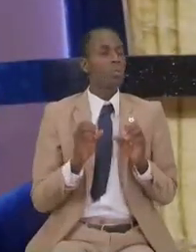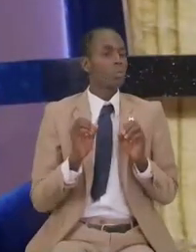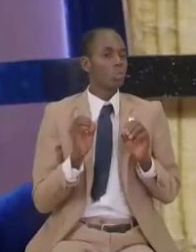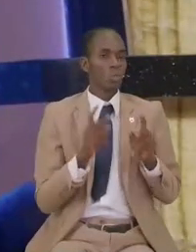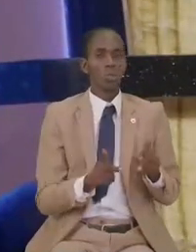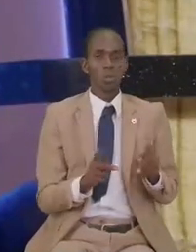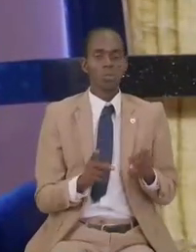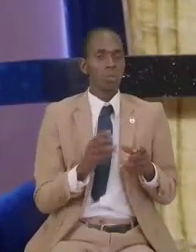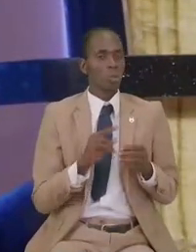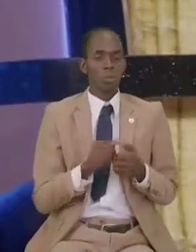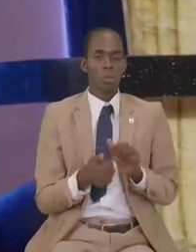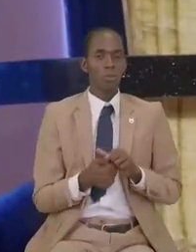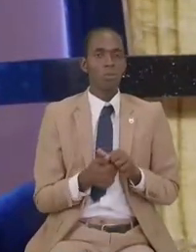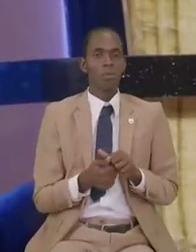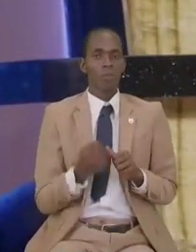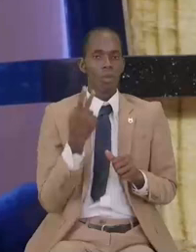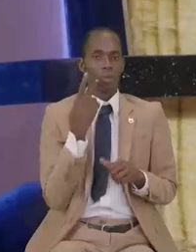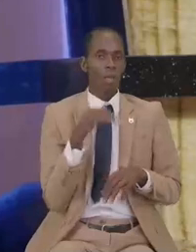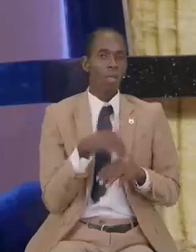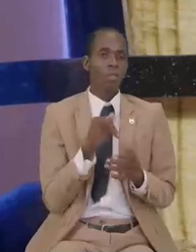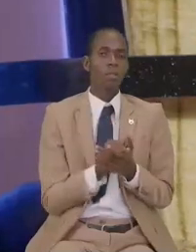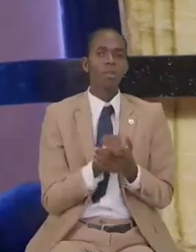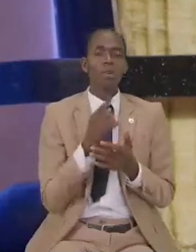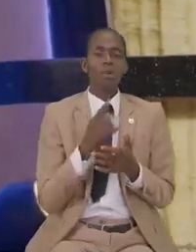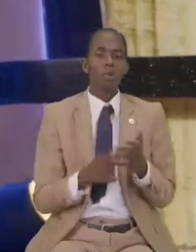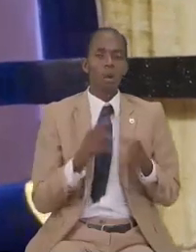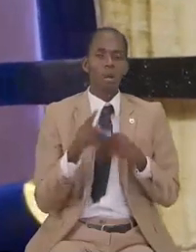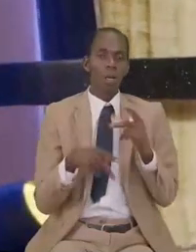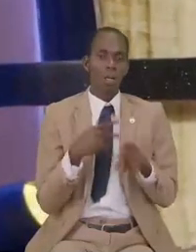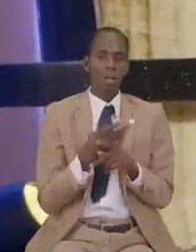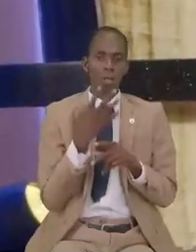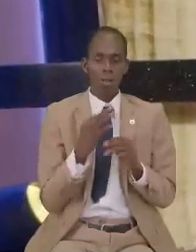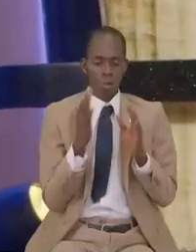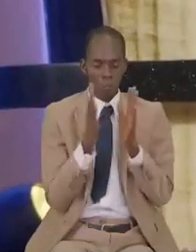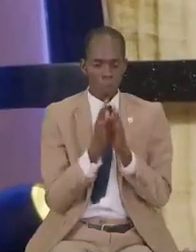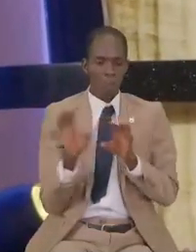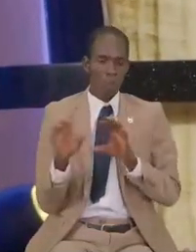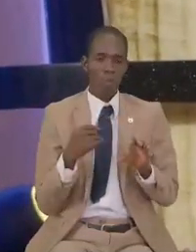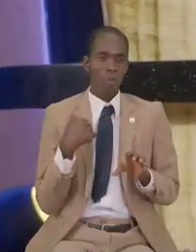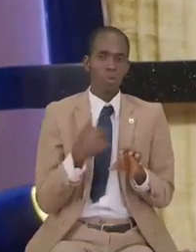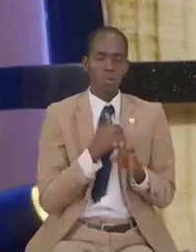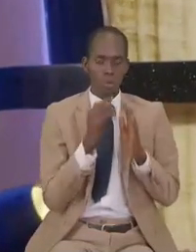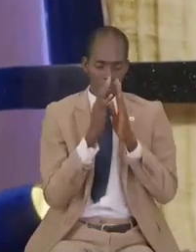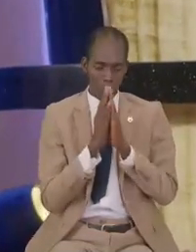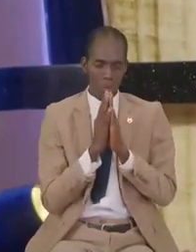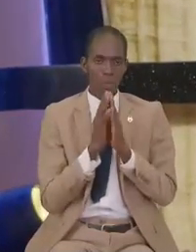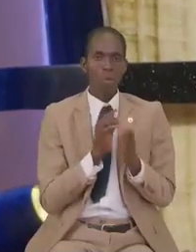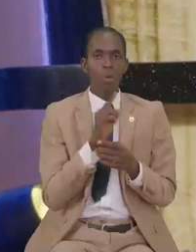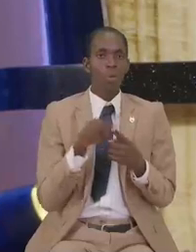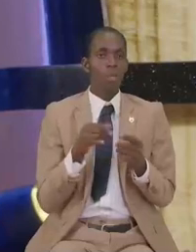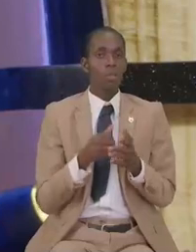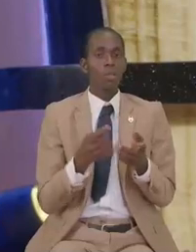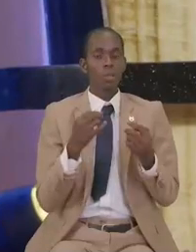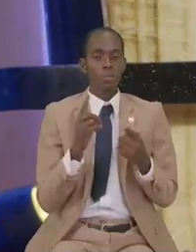emporter. D'accord. D'accord. Regardez cela. Quelle prière faisons-nous? Lorsqu'il s'agit de la guérison,